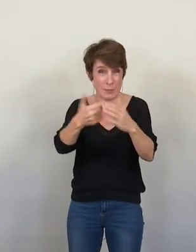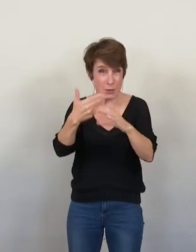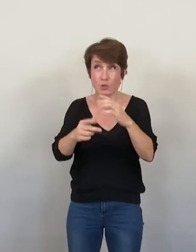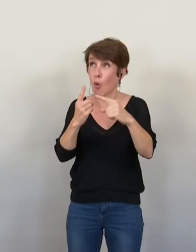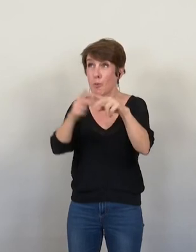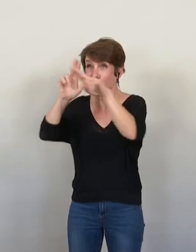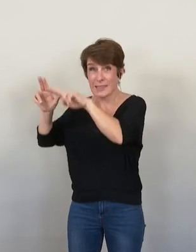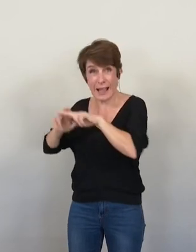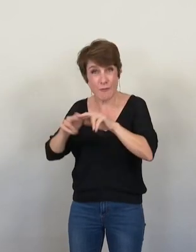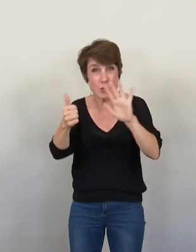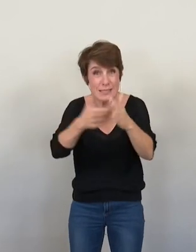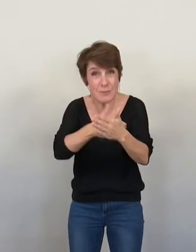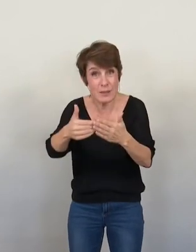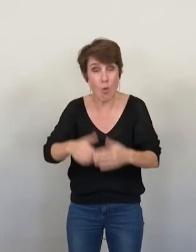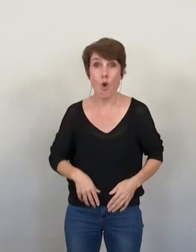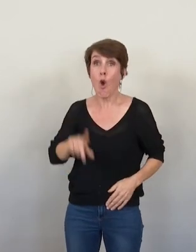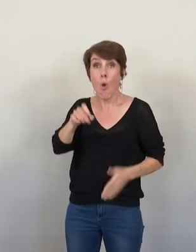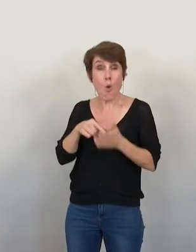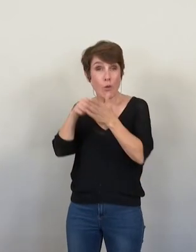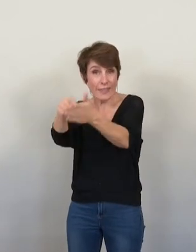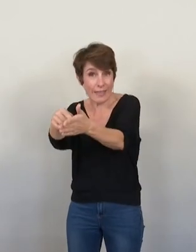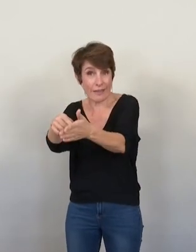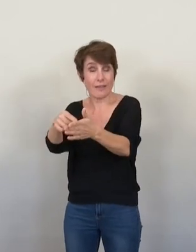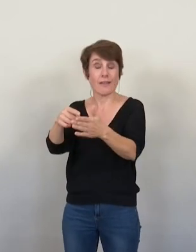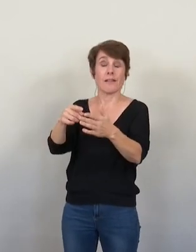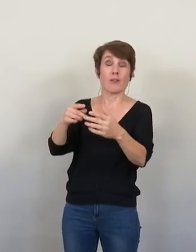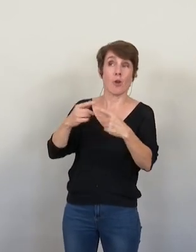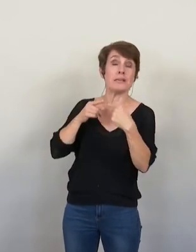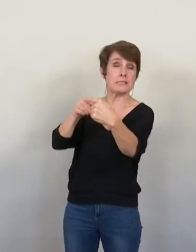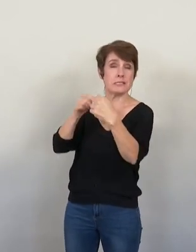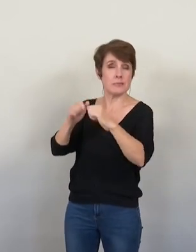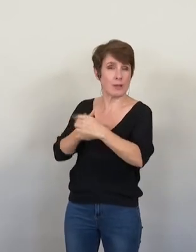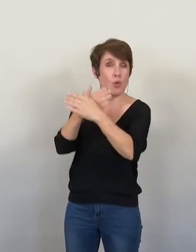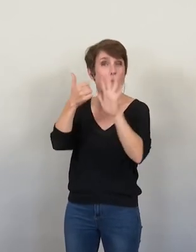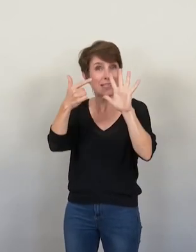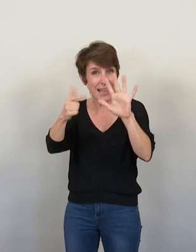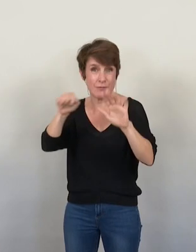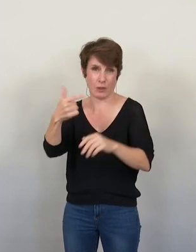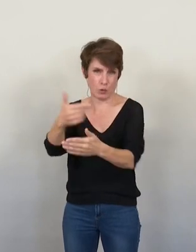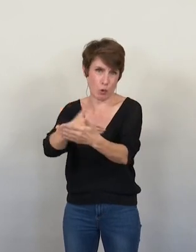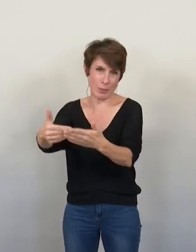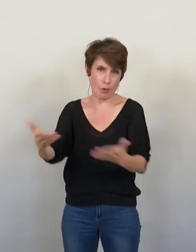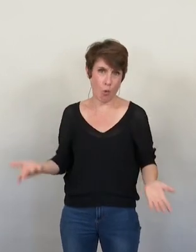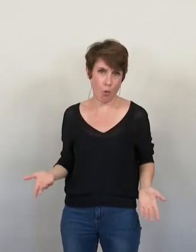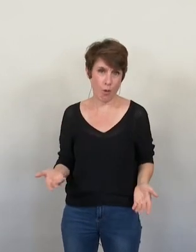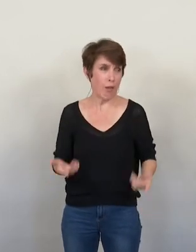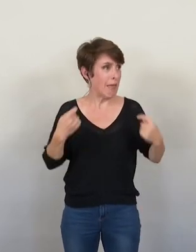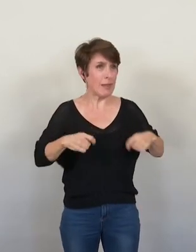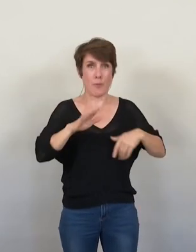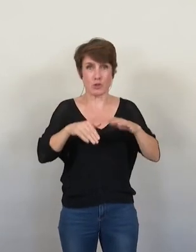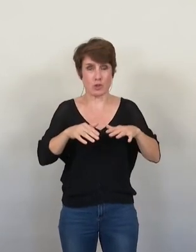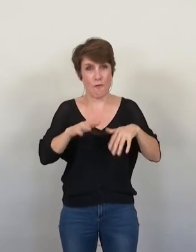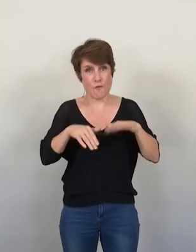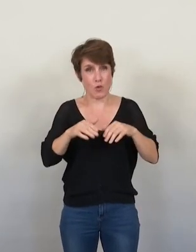travaux la dette de l'eau dans le contentieux avec les métropoles 7,2 millions et les dépenses de fonctionnement qui n'ont de cesse d'enfler